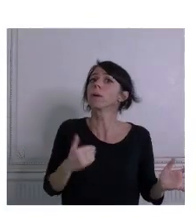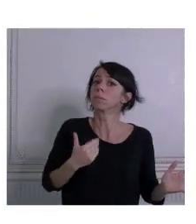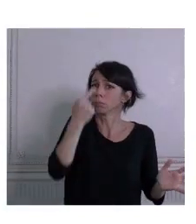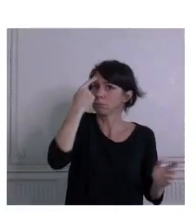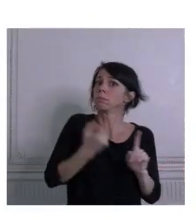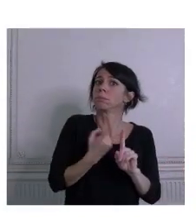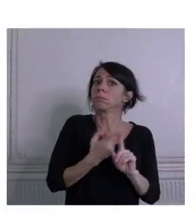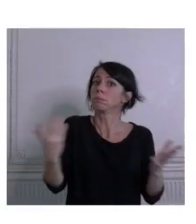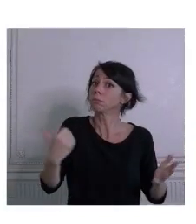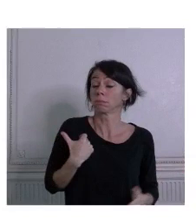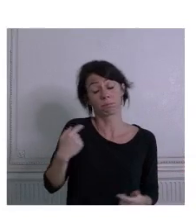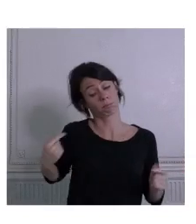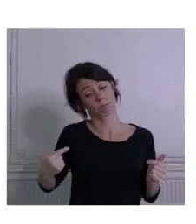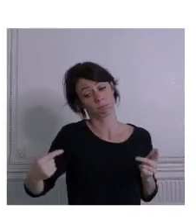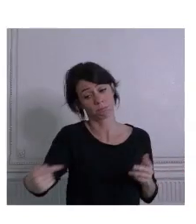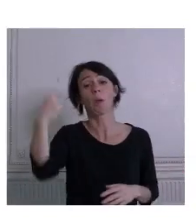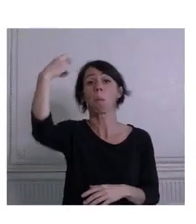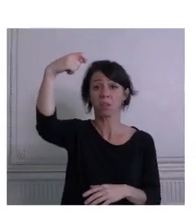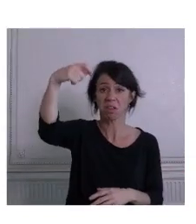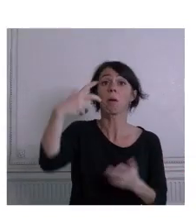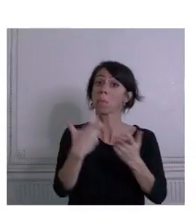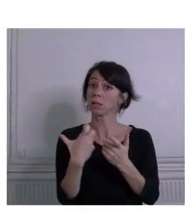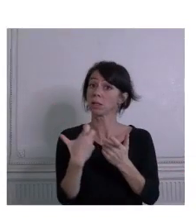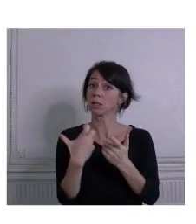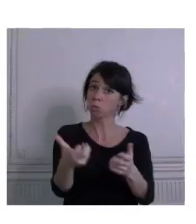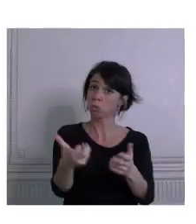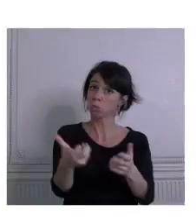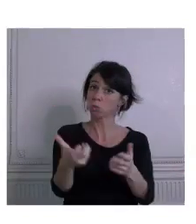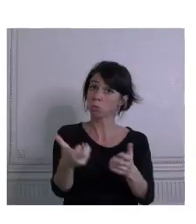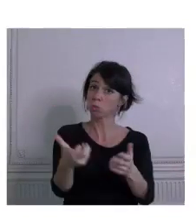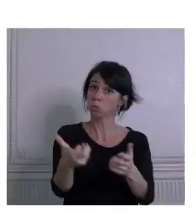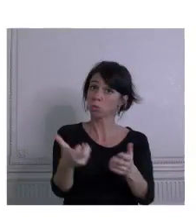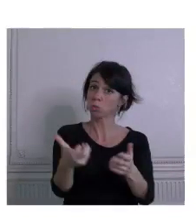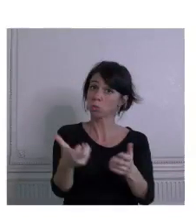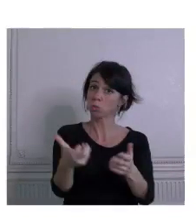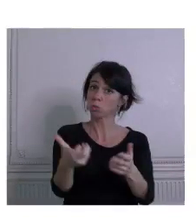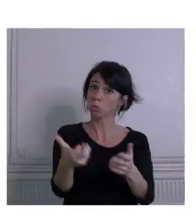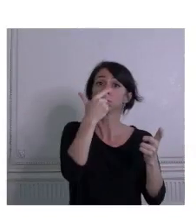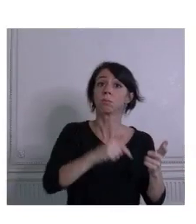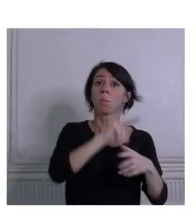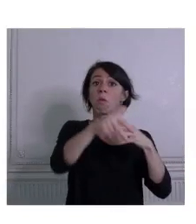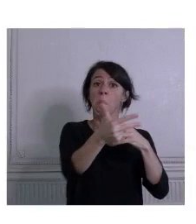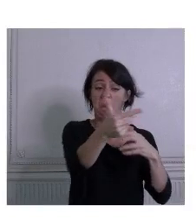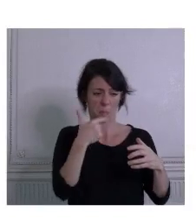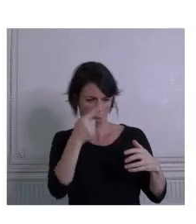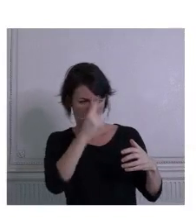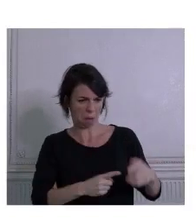un vote, ce n'est pas une délibération sur table, c'est une présentation, vous allez voir, et il y a des choses importantes